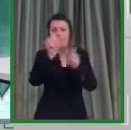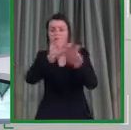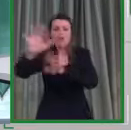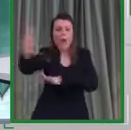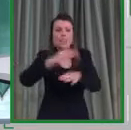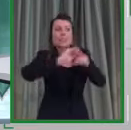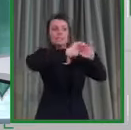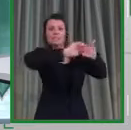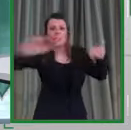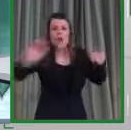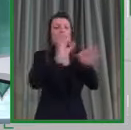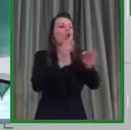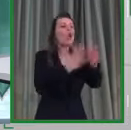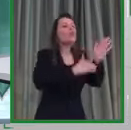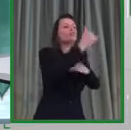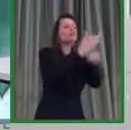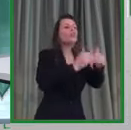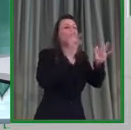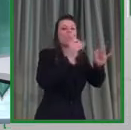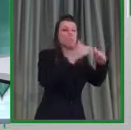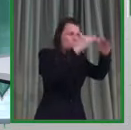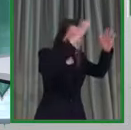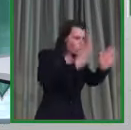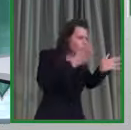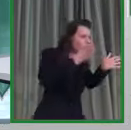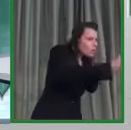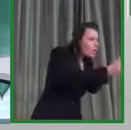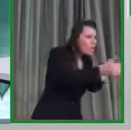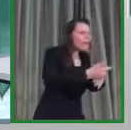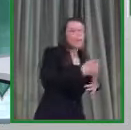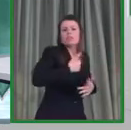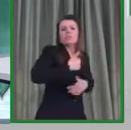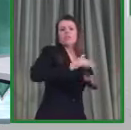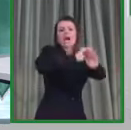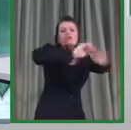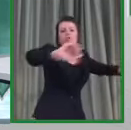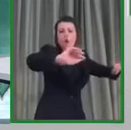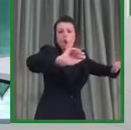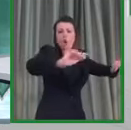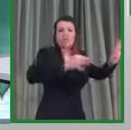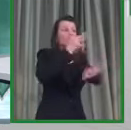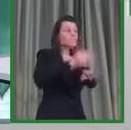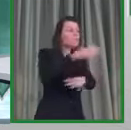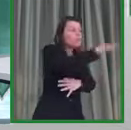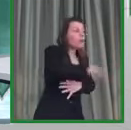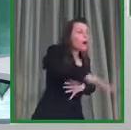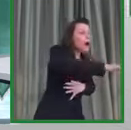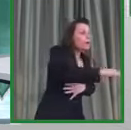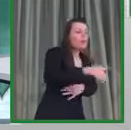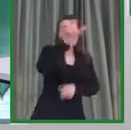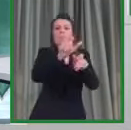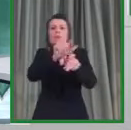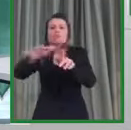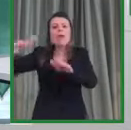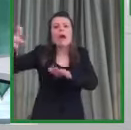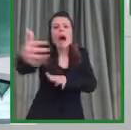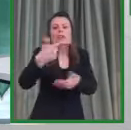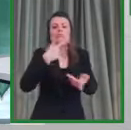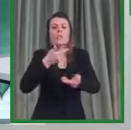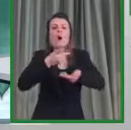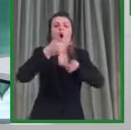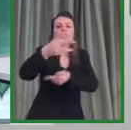indipendenti cioè che avevano delle aree che non entravano in alcun modo in contatto con gli altri pazienti i